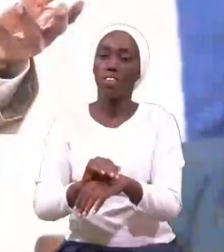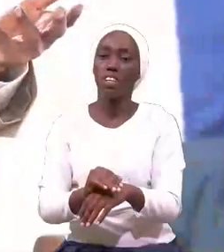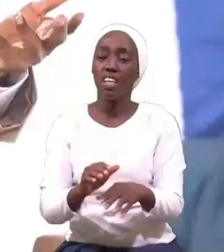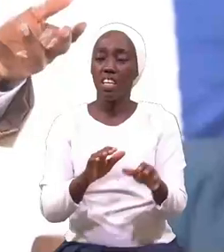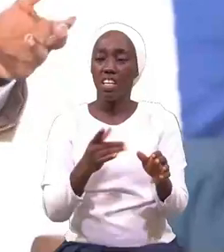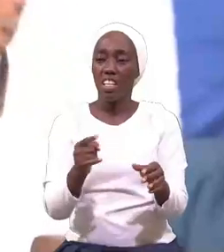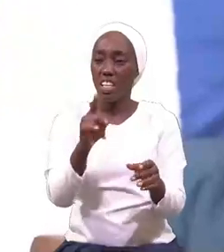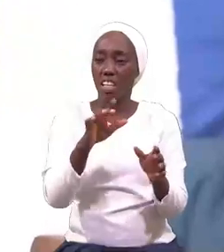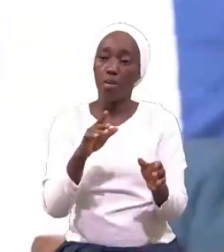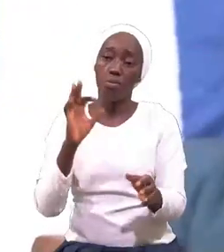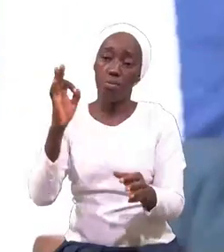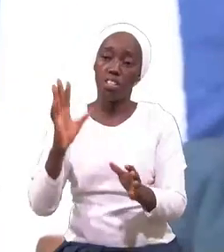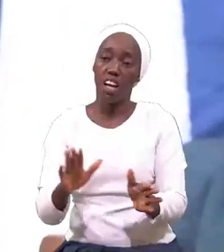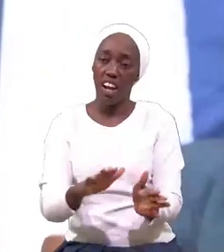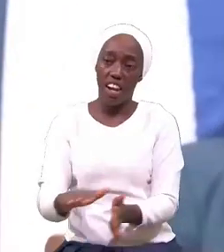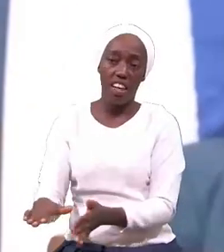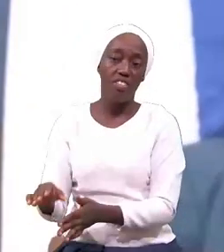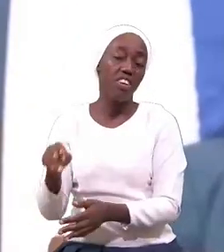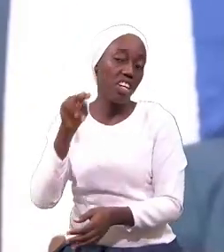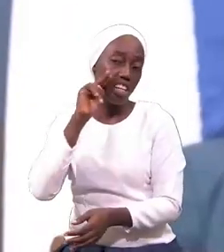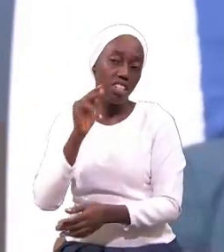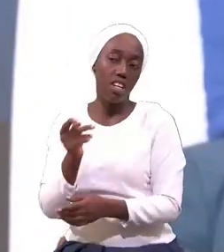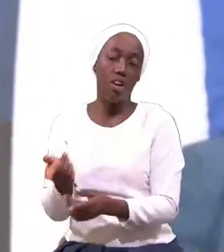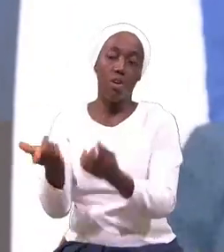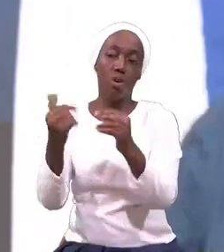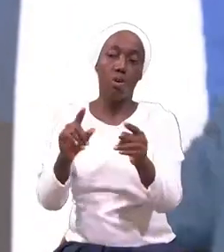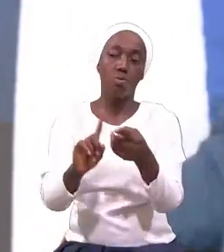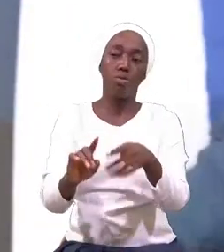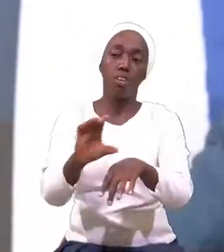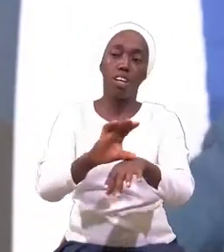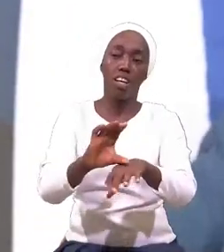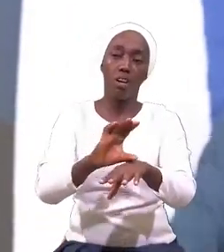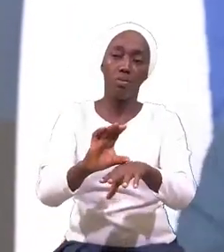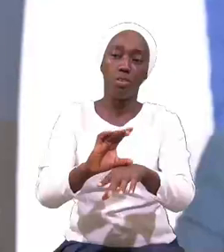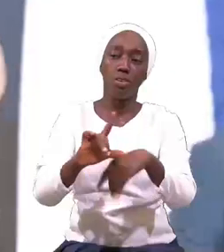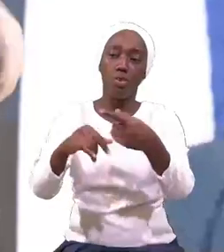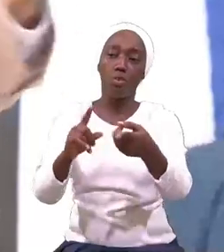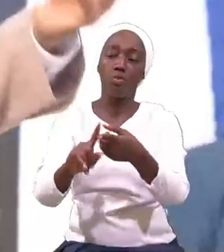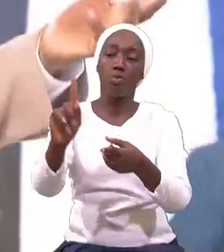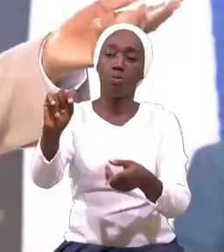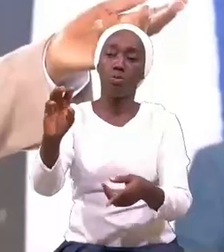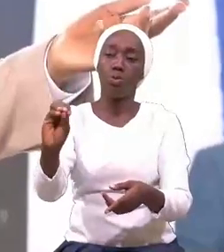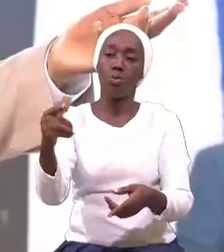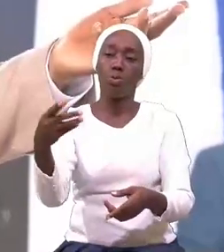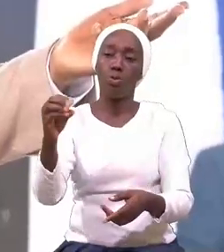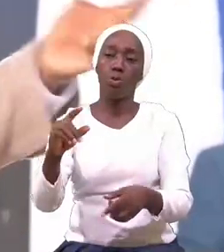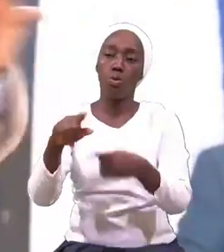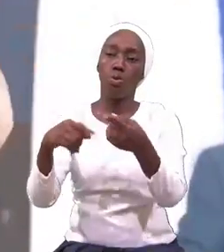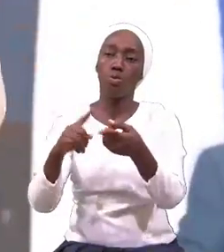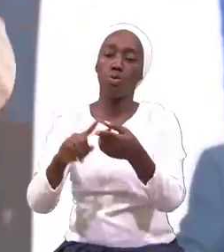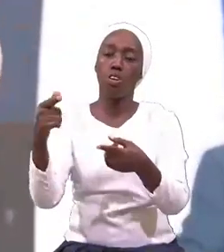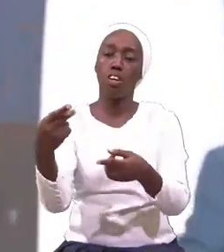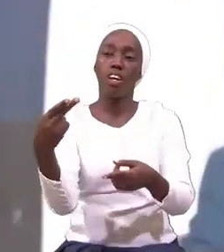J'ai quitté le Nigeria, je suis venu au Cameroun, je vais au Togo, je vais au Ghana,